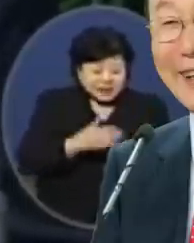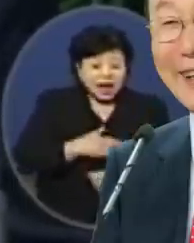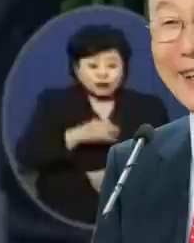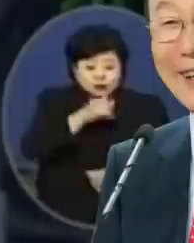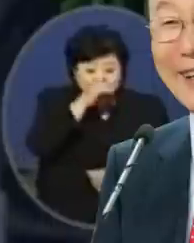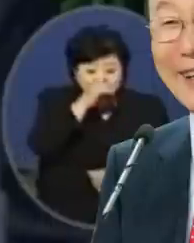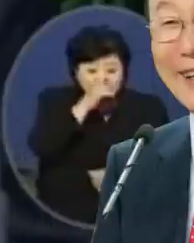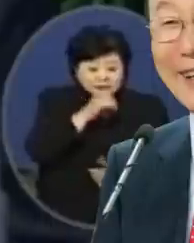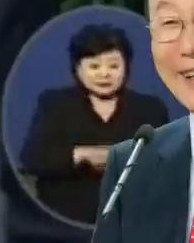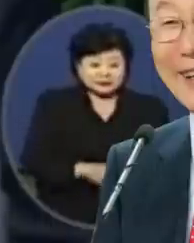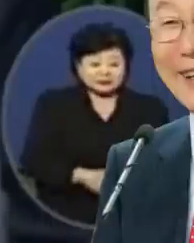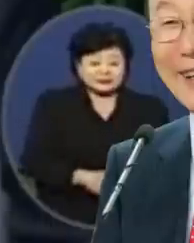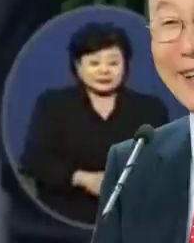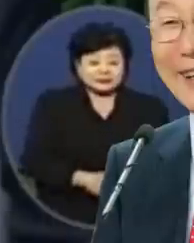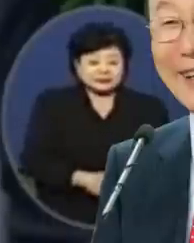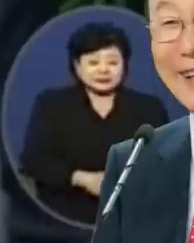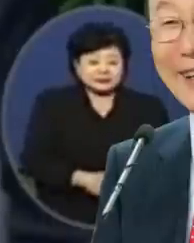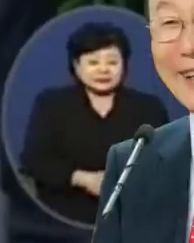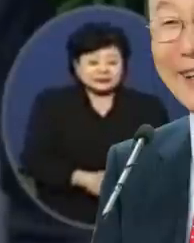것입니다.